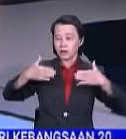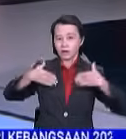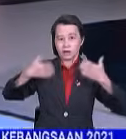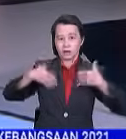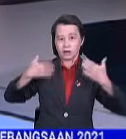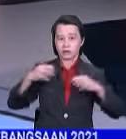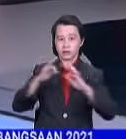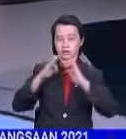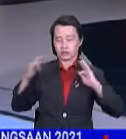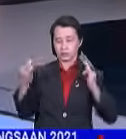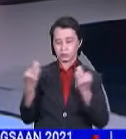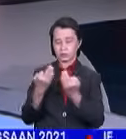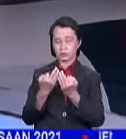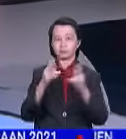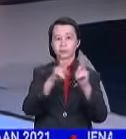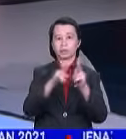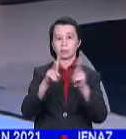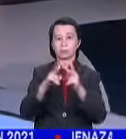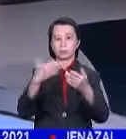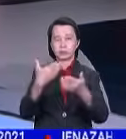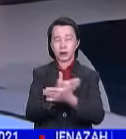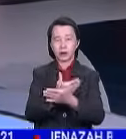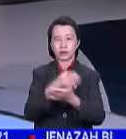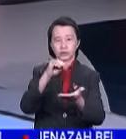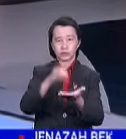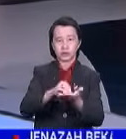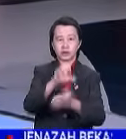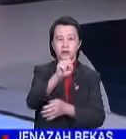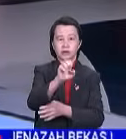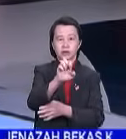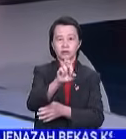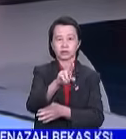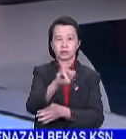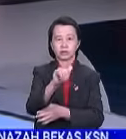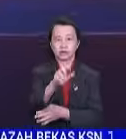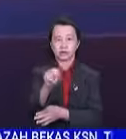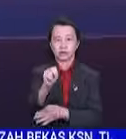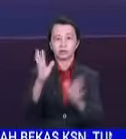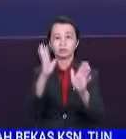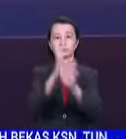oleh keluarganya di Kampung Baru Mawang serian Sarawak